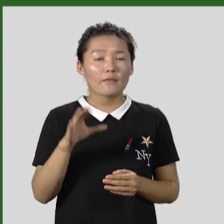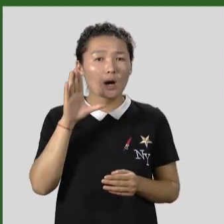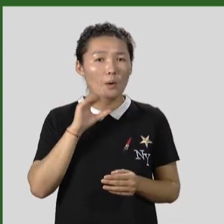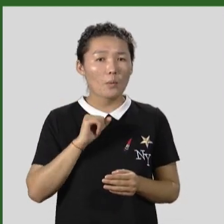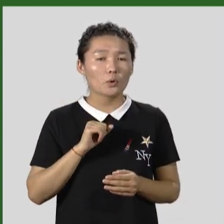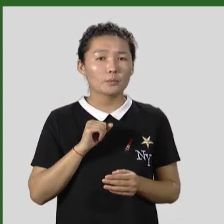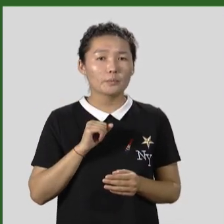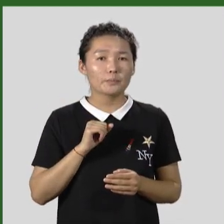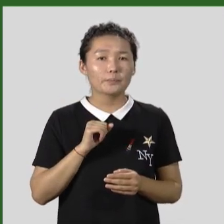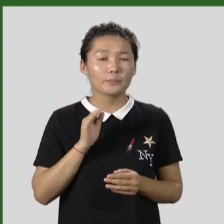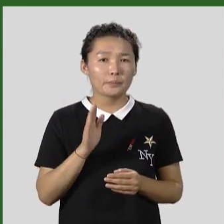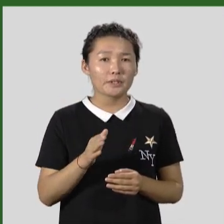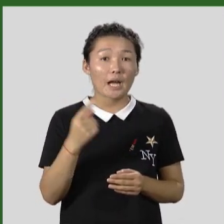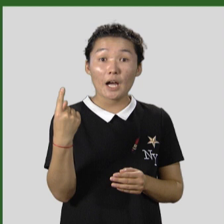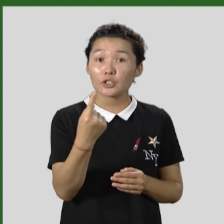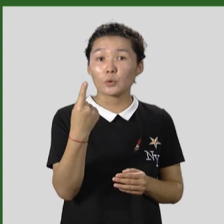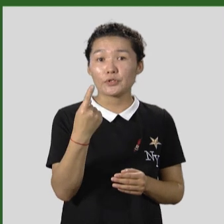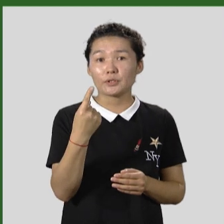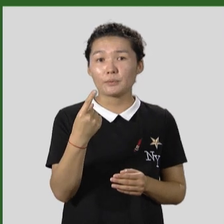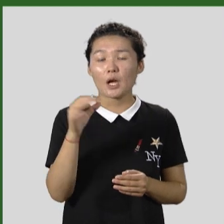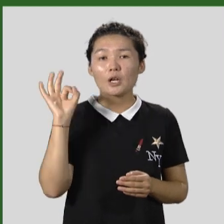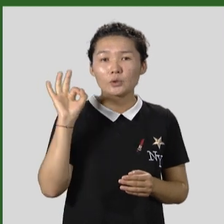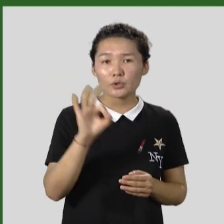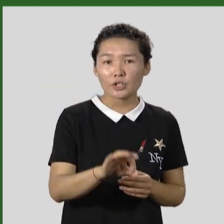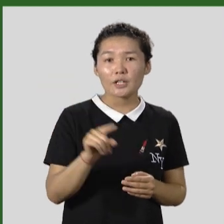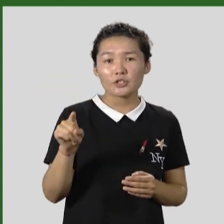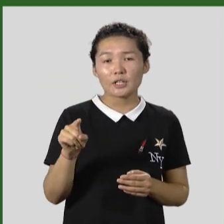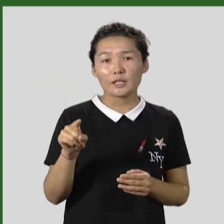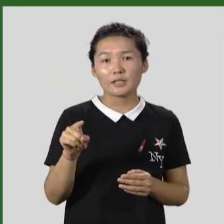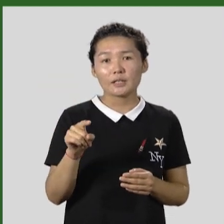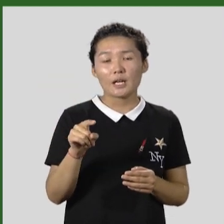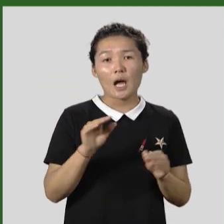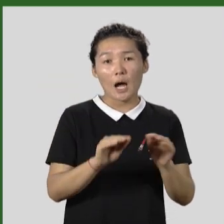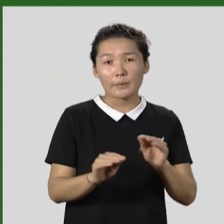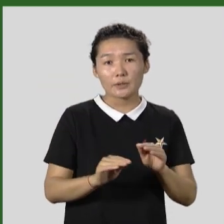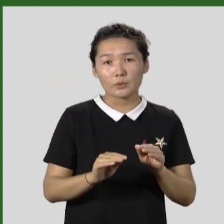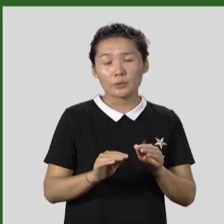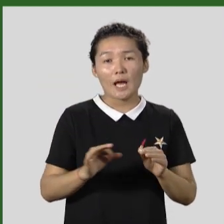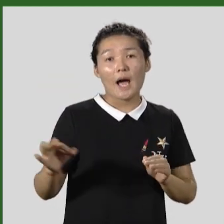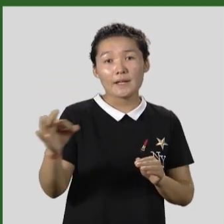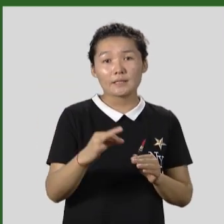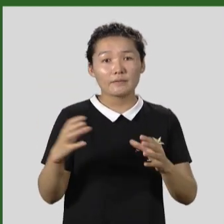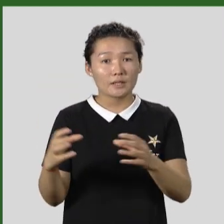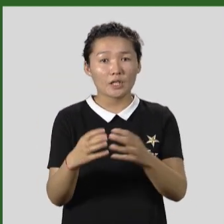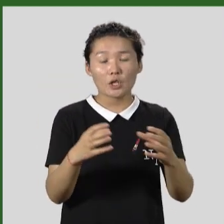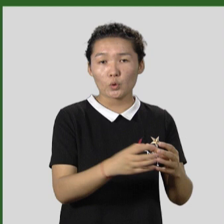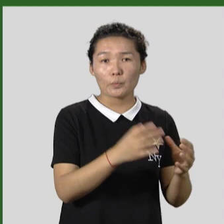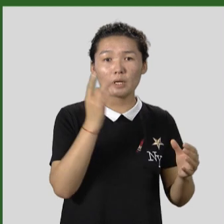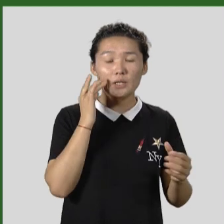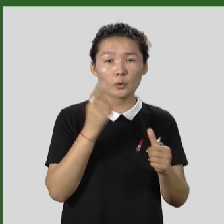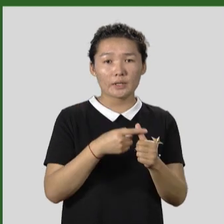быть одиночными, но чаще они образуют островные группы, которые